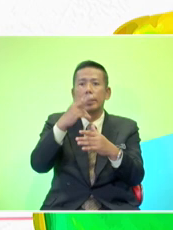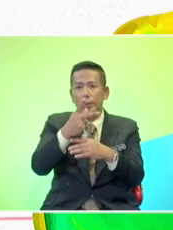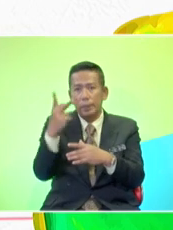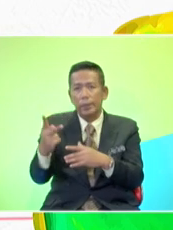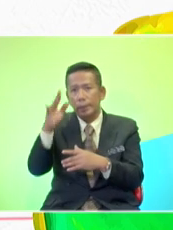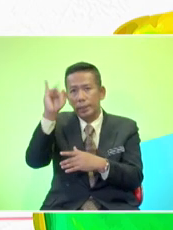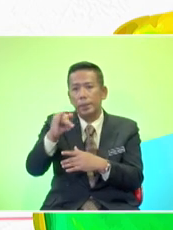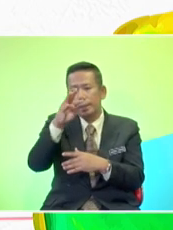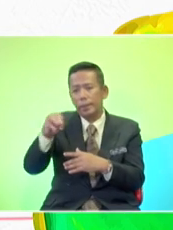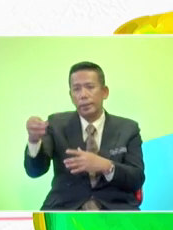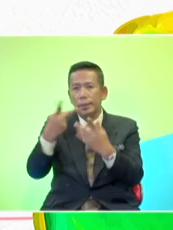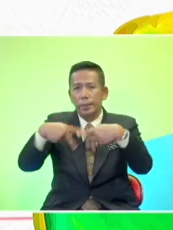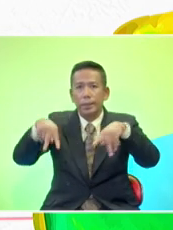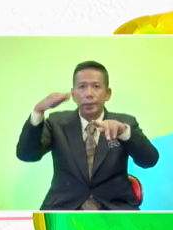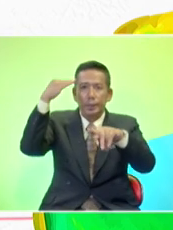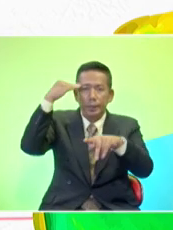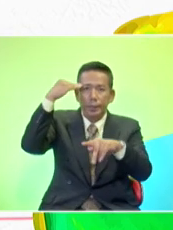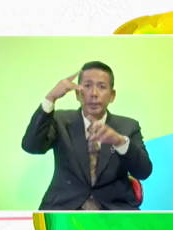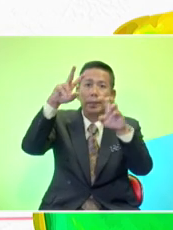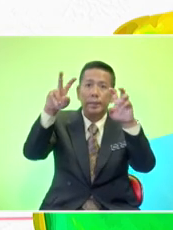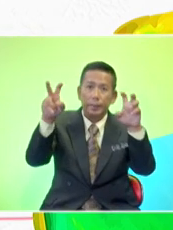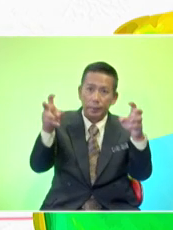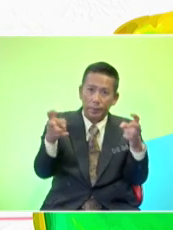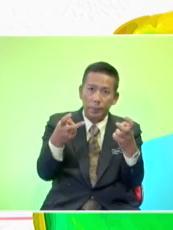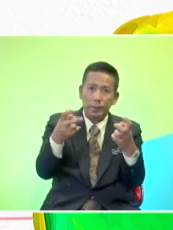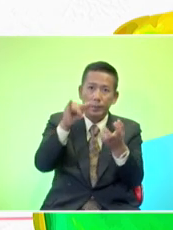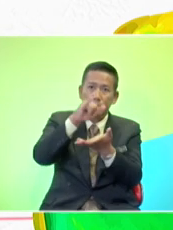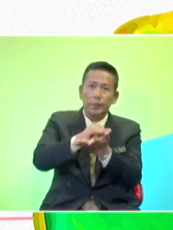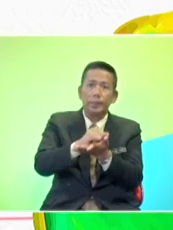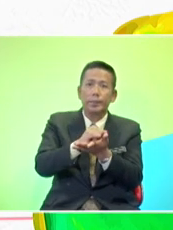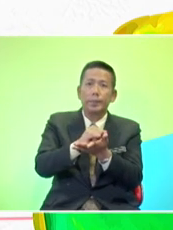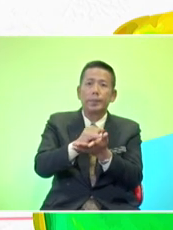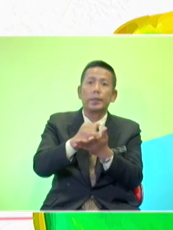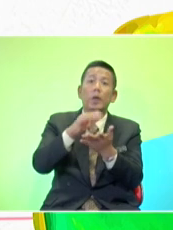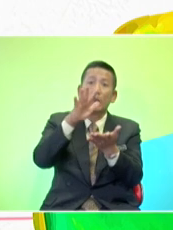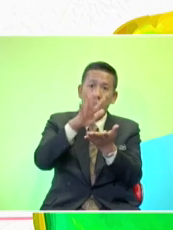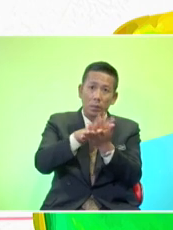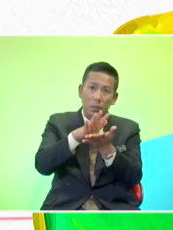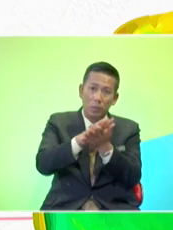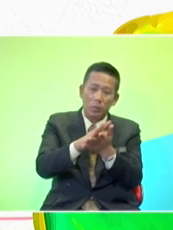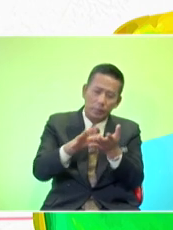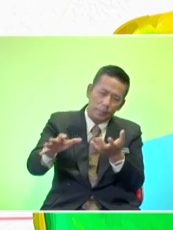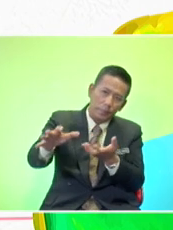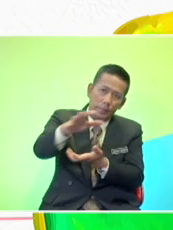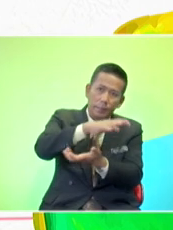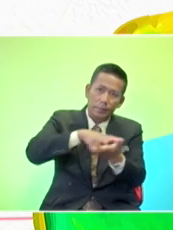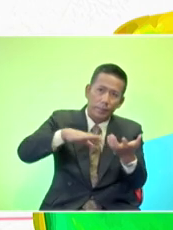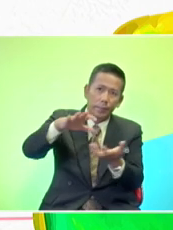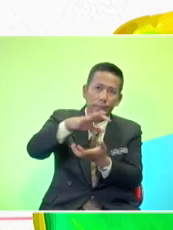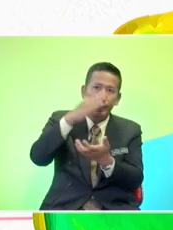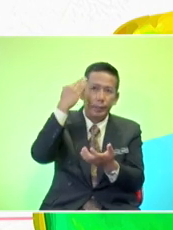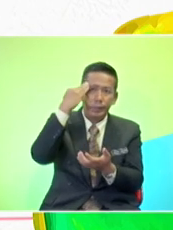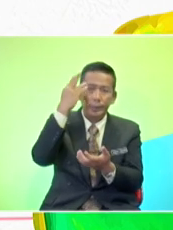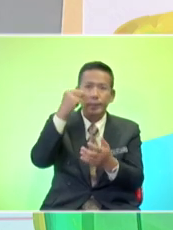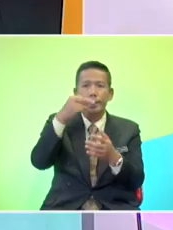dalam sesuatu tajuk tersebut oke yang penting SP pengetahuan kemahiran dan juga nilai